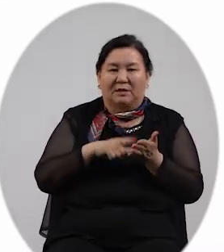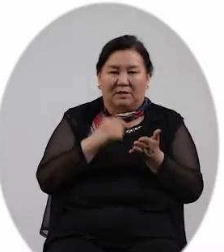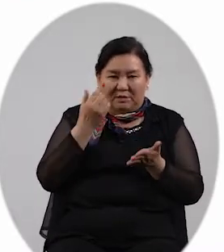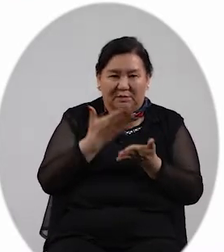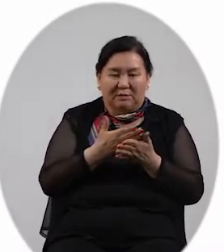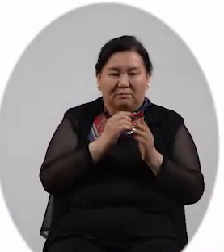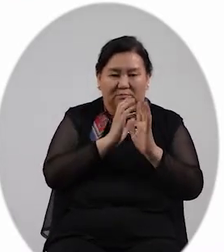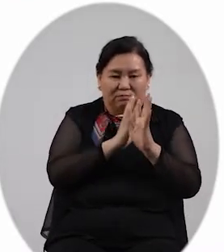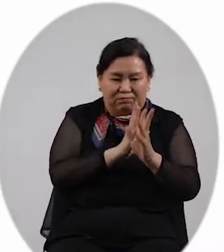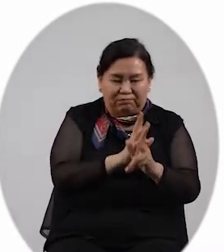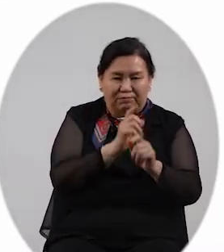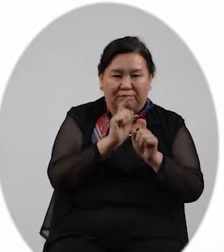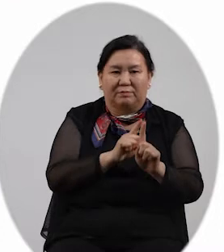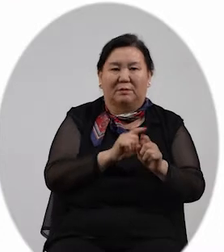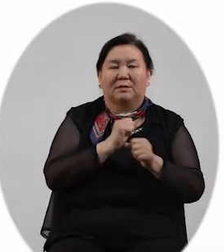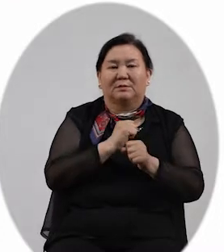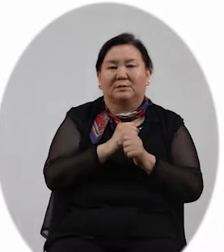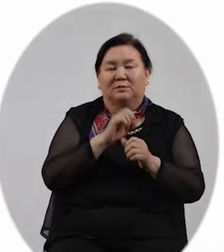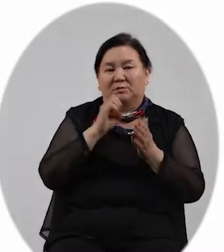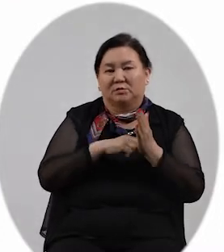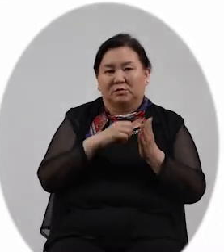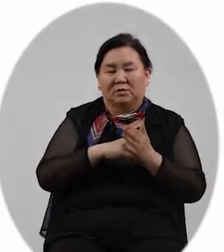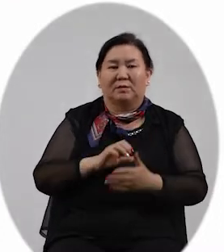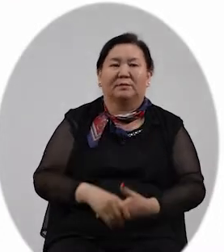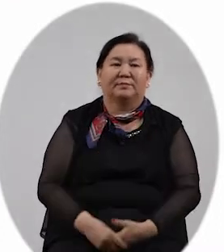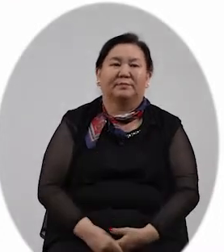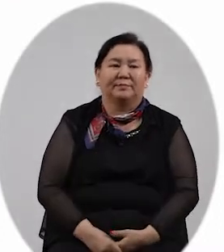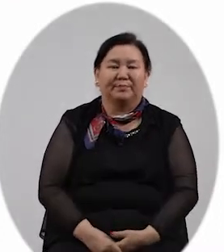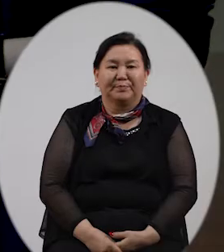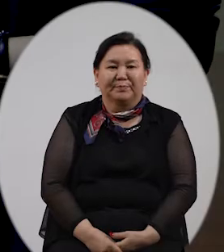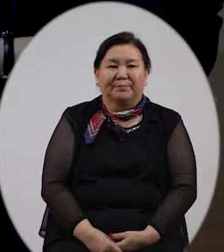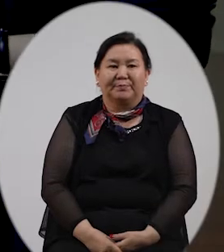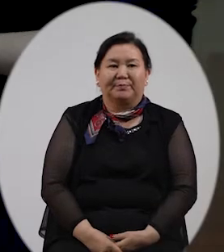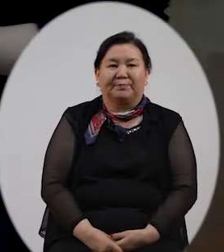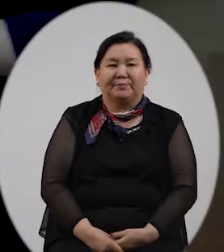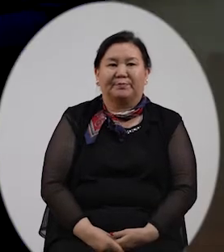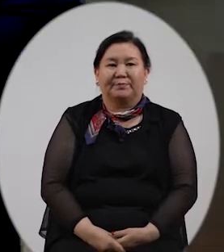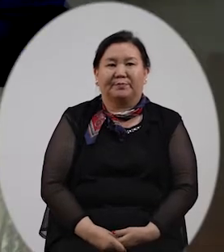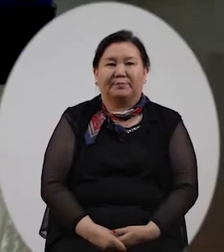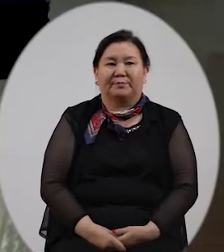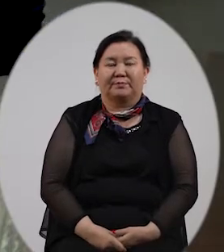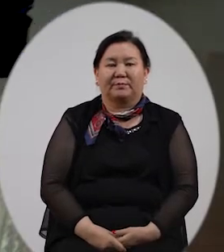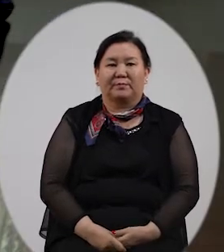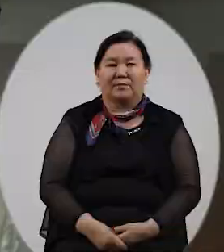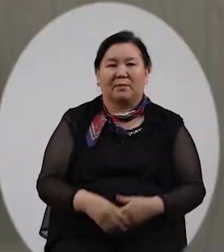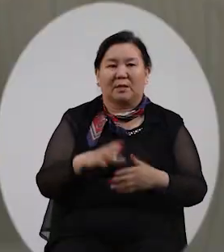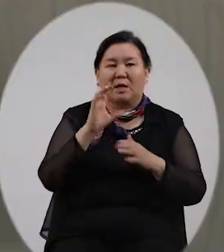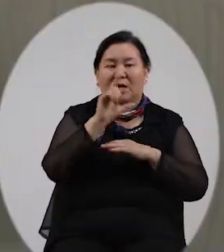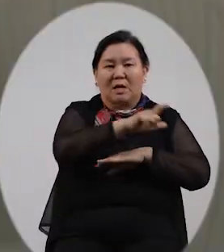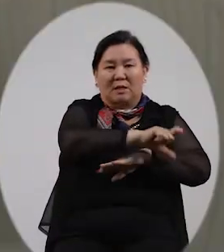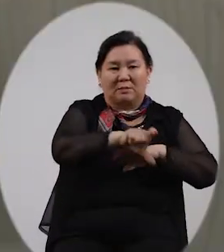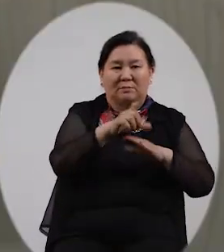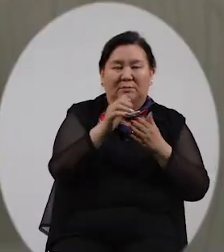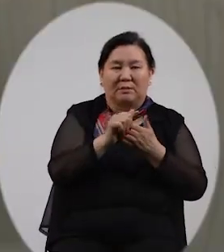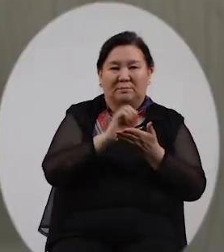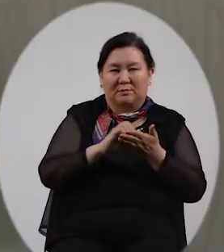бол бүрдүүлж зохих ёсоор нь бол бүрдүүлэх ийм шаардлагатай байх нэ гэж ойлгоорой. За экспортын бичиг баримтуудад бол